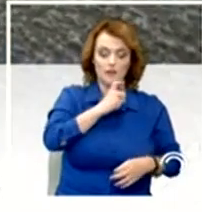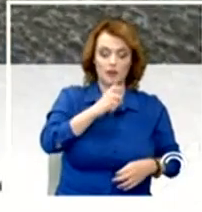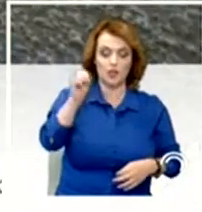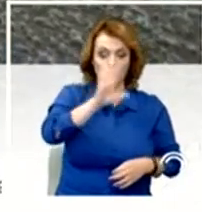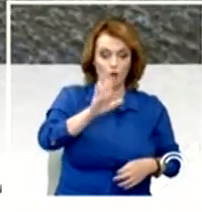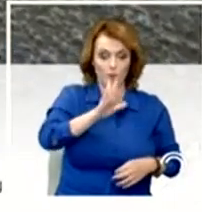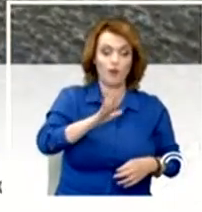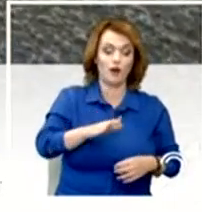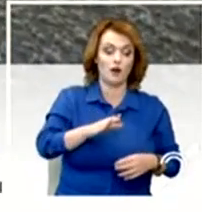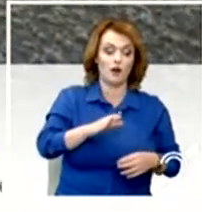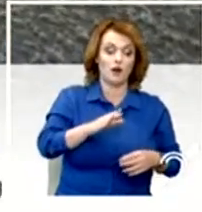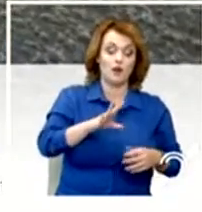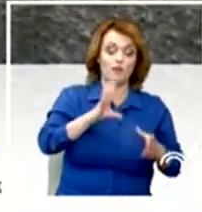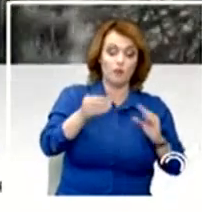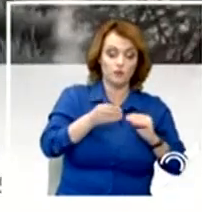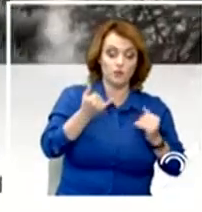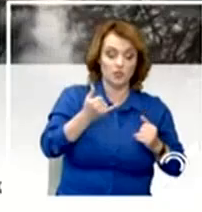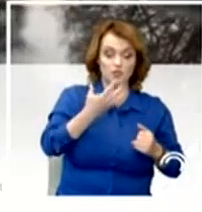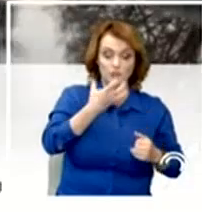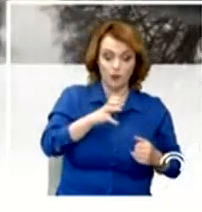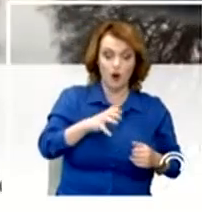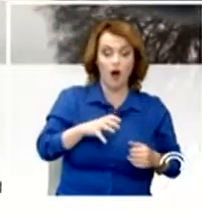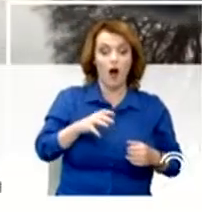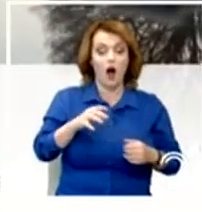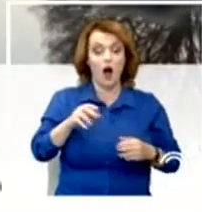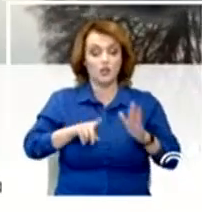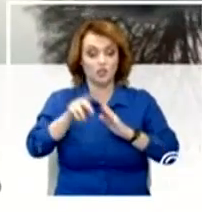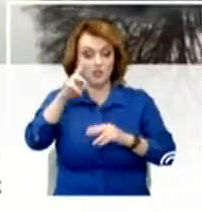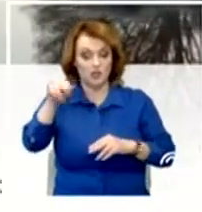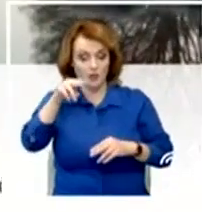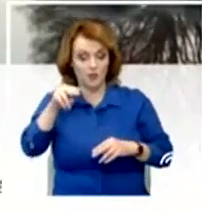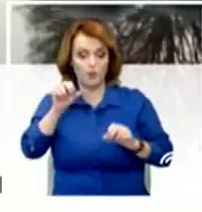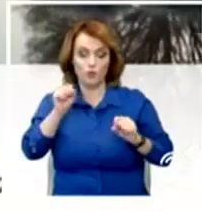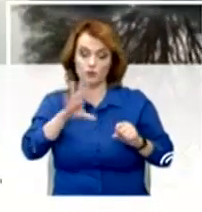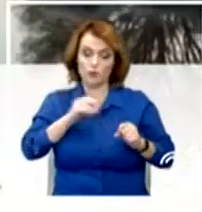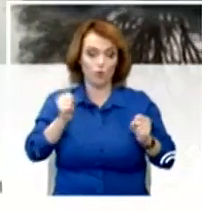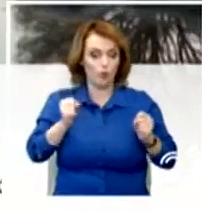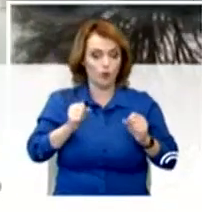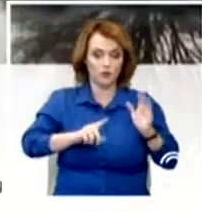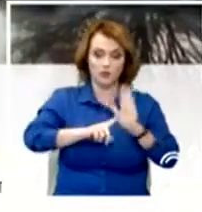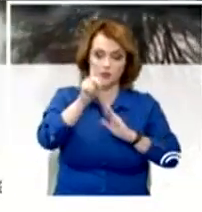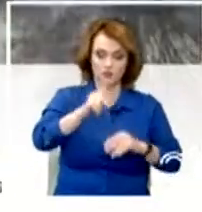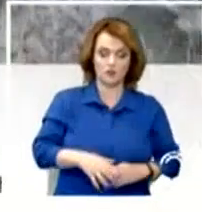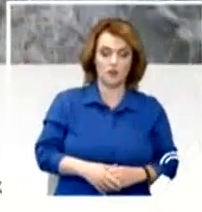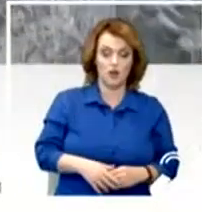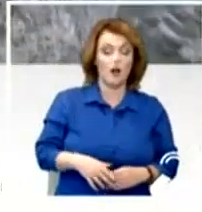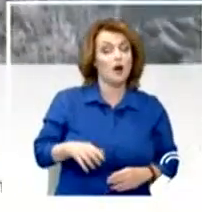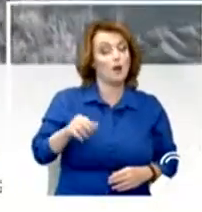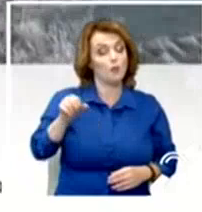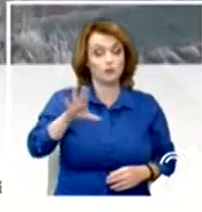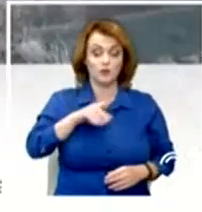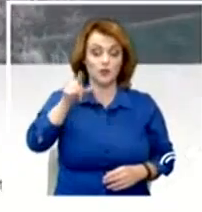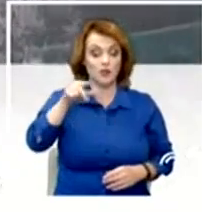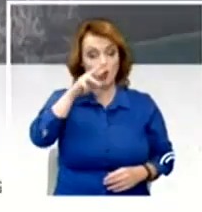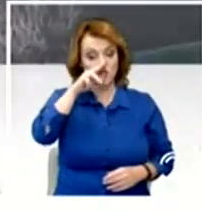însă decembrie ar putea aduce un front rece, tocmai din Siberia. Dar nici previziunile savanților nu pot fi foarte exacte, așa încât nu